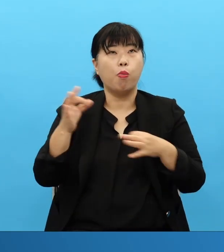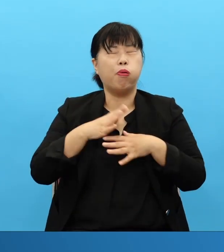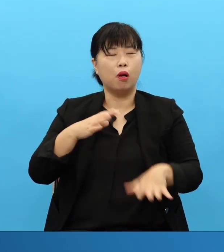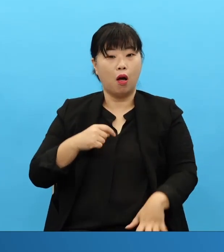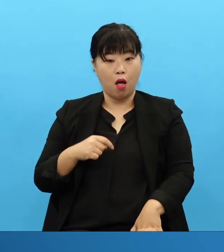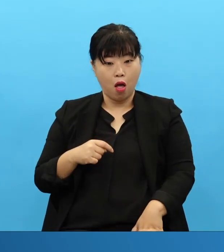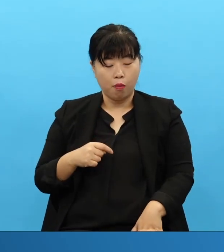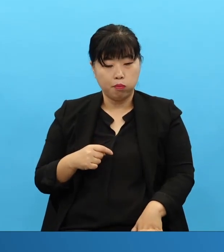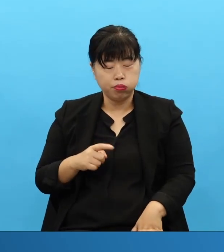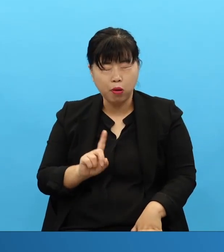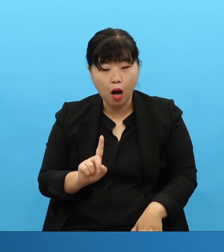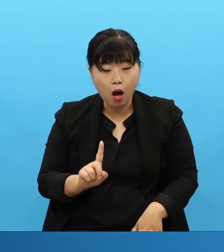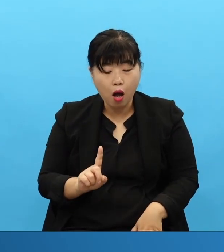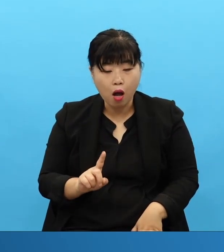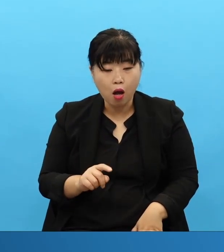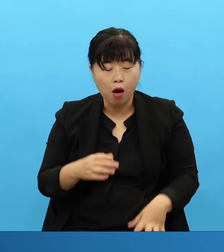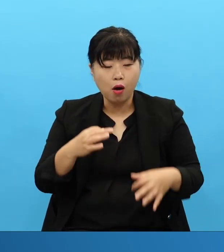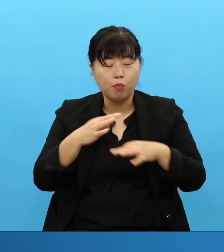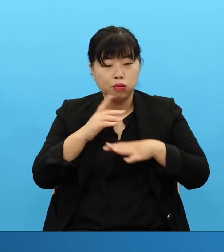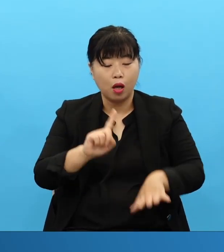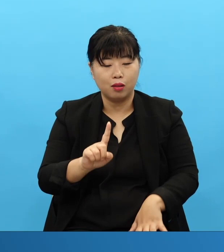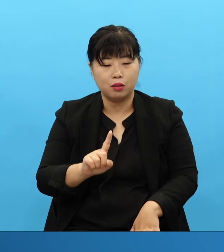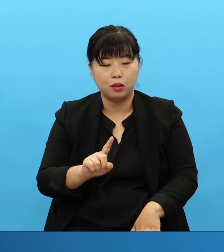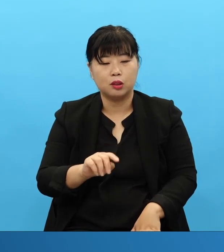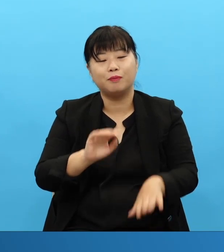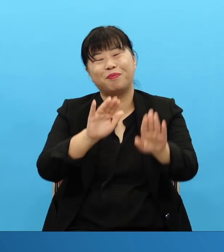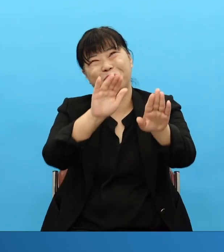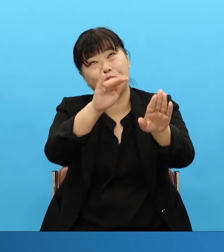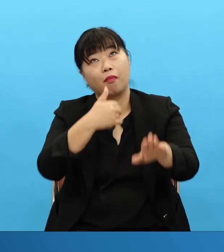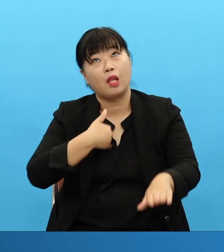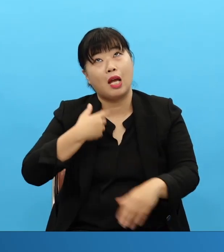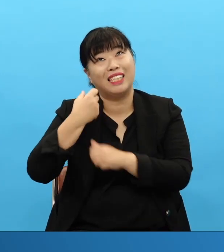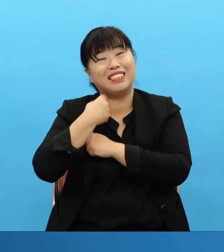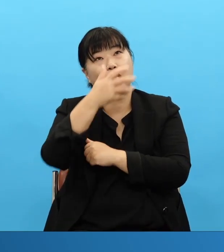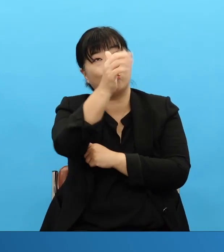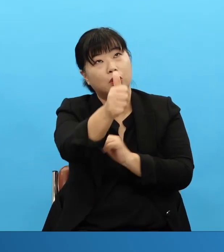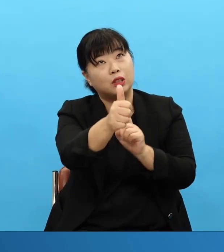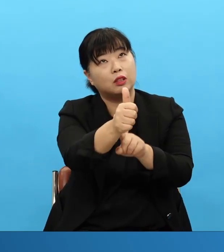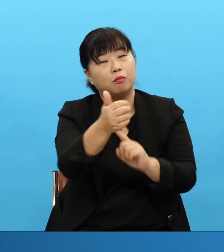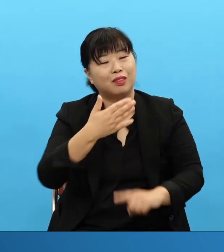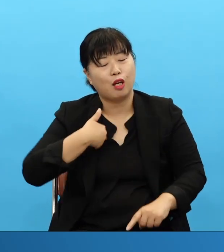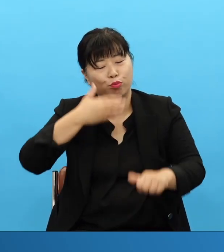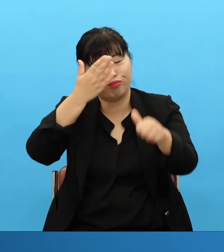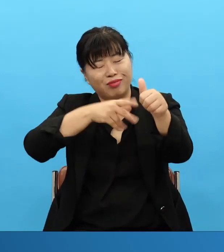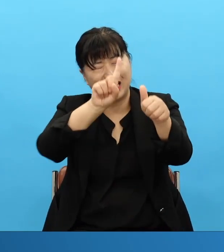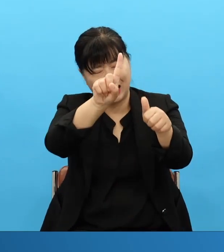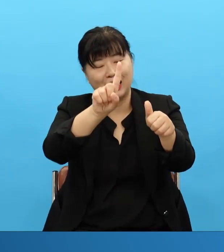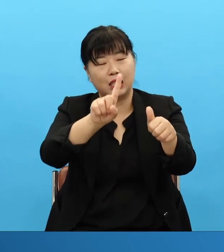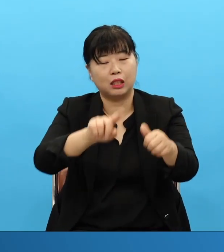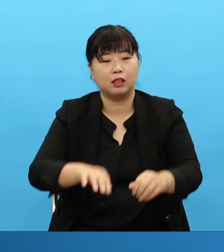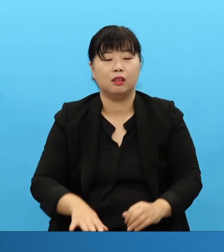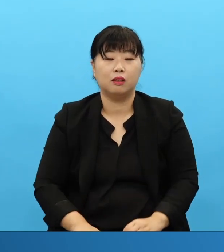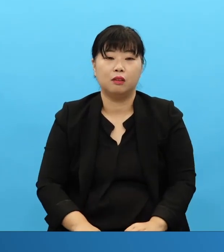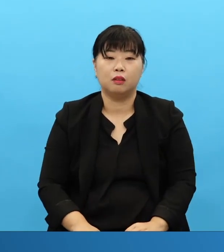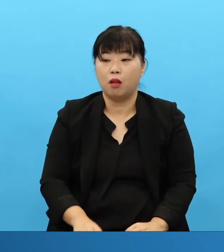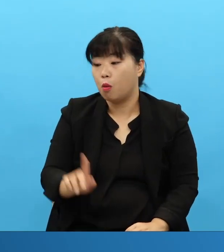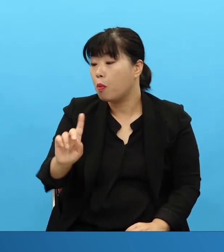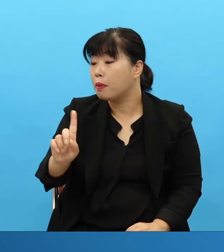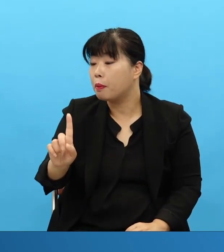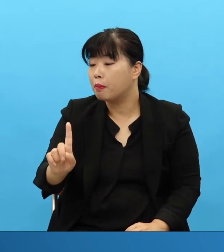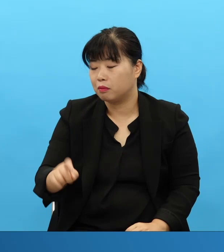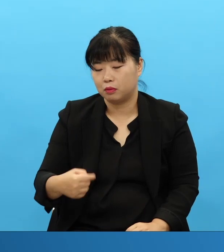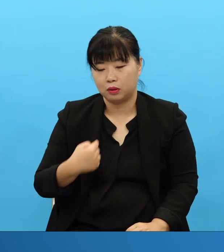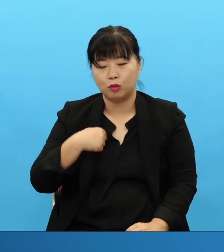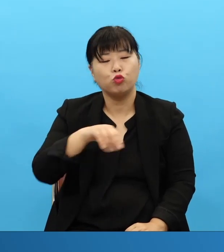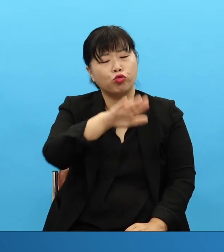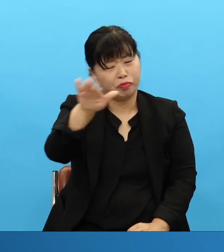history. 장군님께 부탁이 하나 있어 왔다. And he says, I have a request to give to you. 뭐냐 이래요. And what is that? 우리를 다 죽여도 괜찮다.